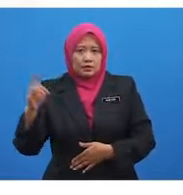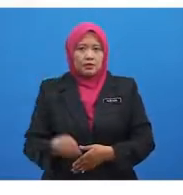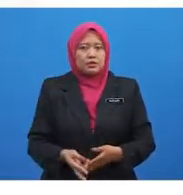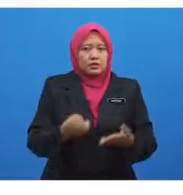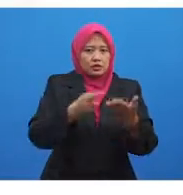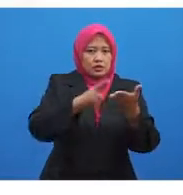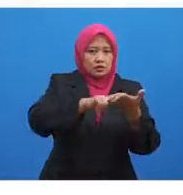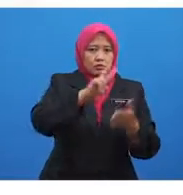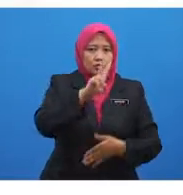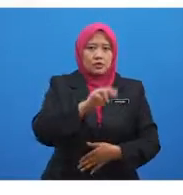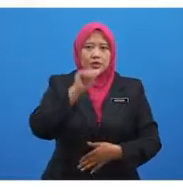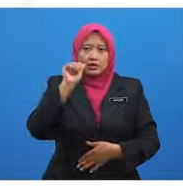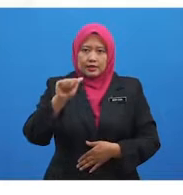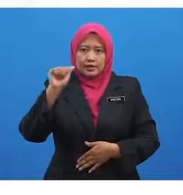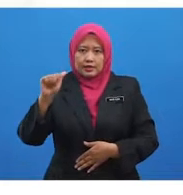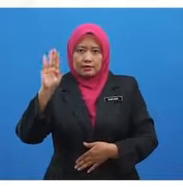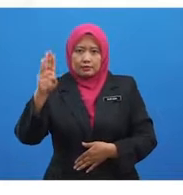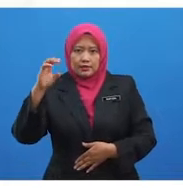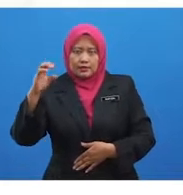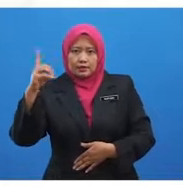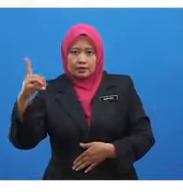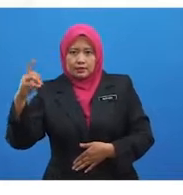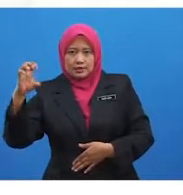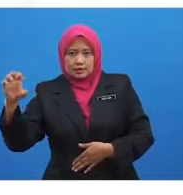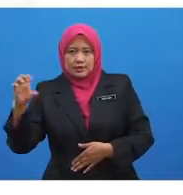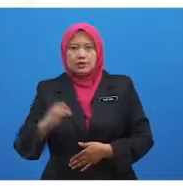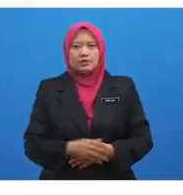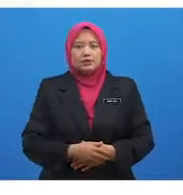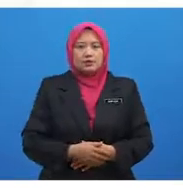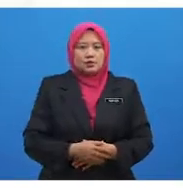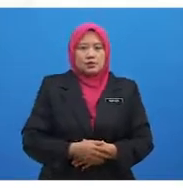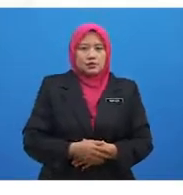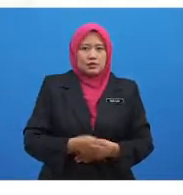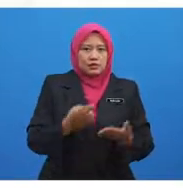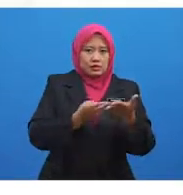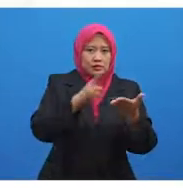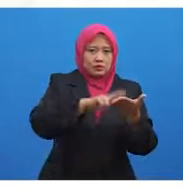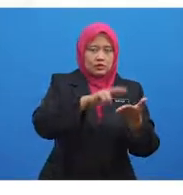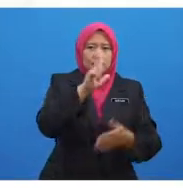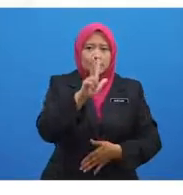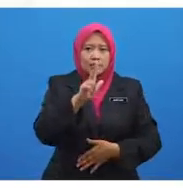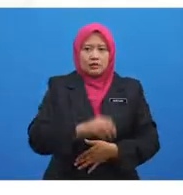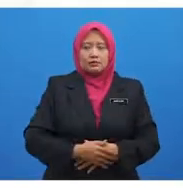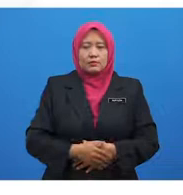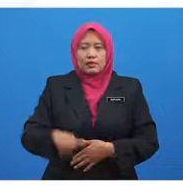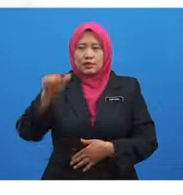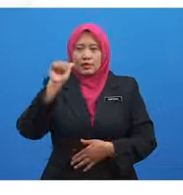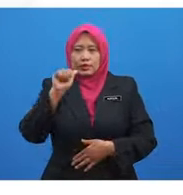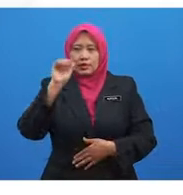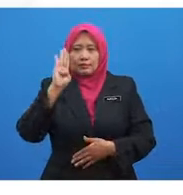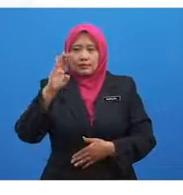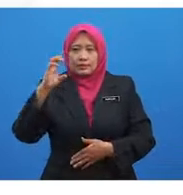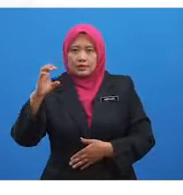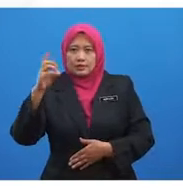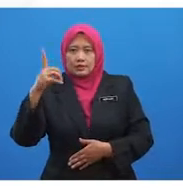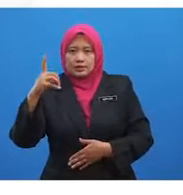A, A, B, C, D, E. Rangkap ketiga A, B,